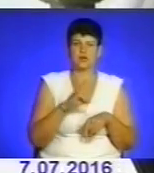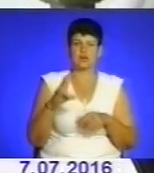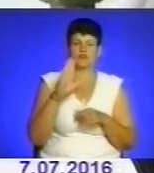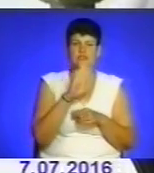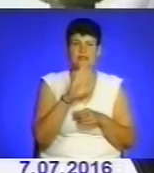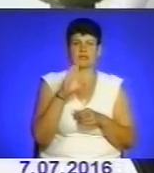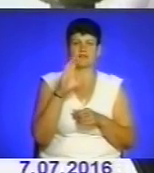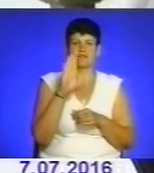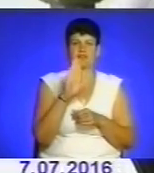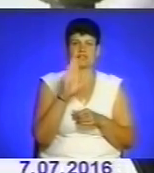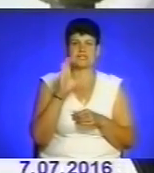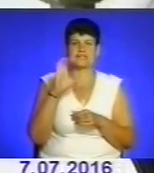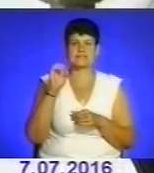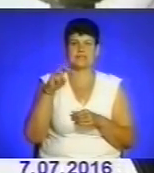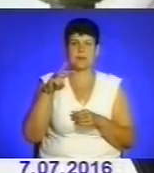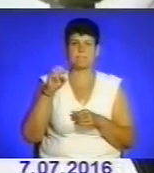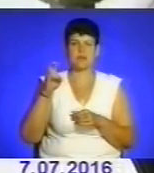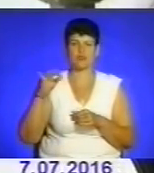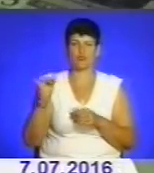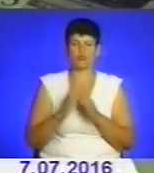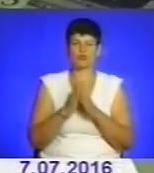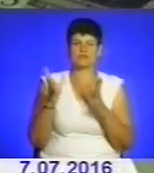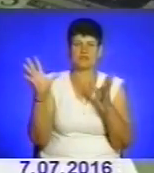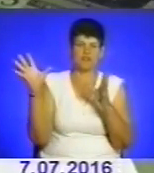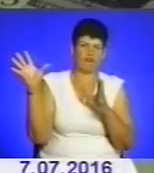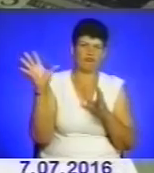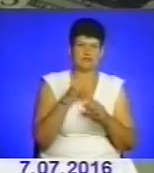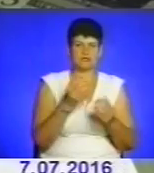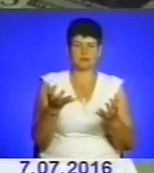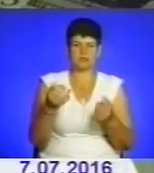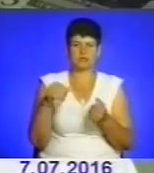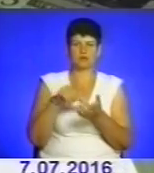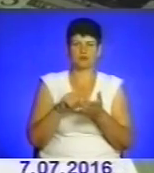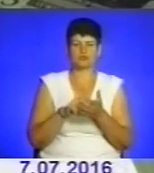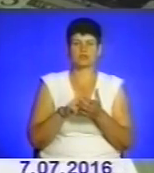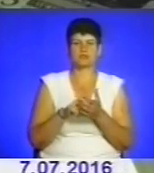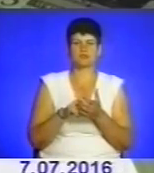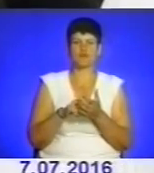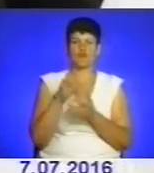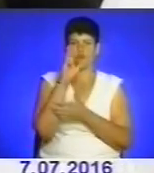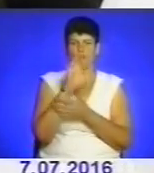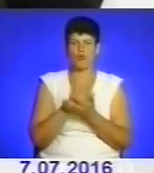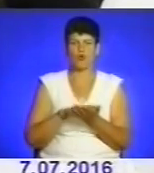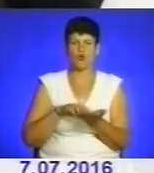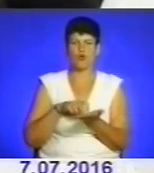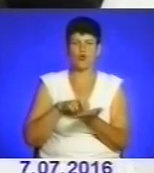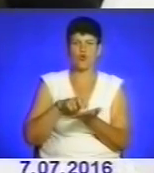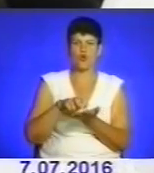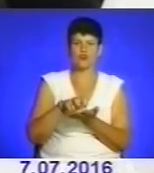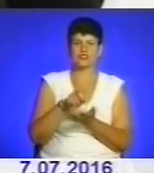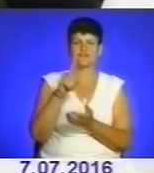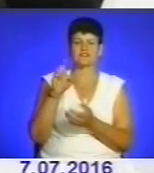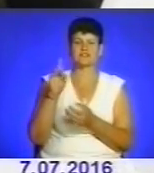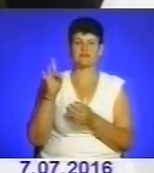Василій Семенюк закликає усіх взяти участь у загальнонаціональній прощі до Зарваниці, щоб спільно молитися за мир